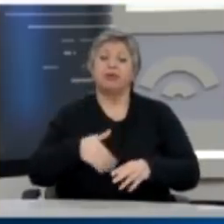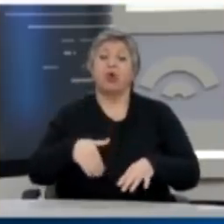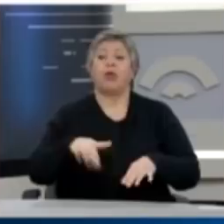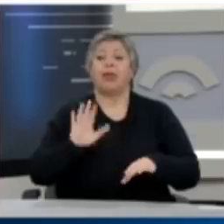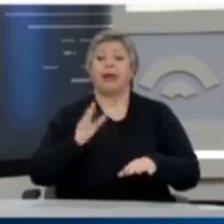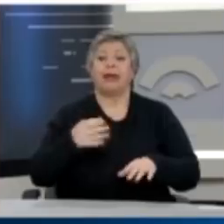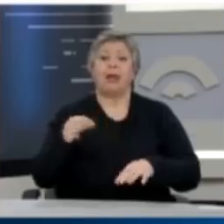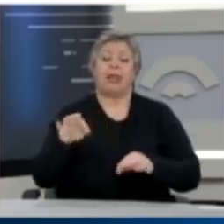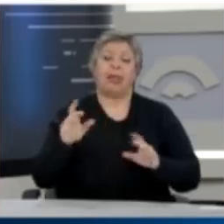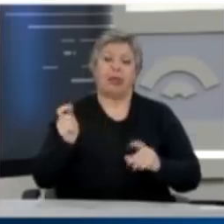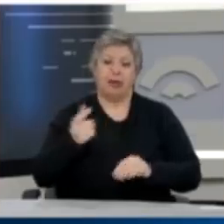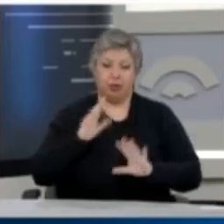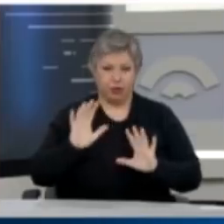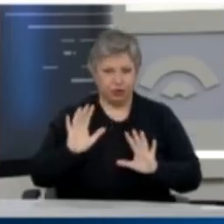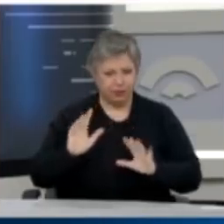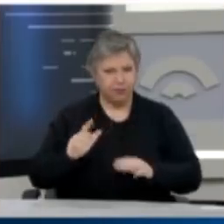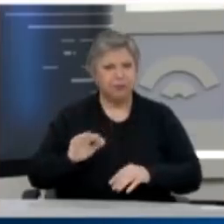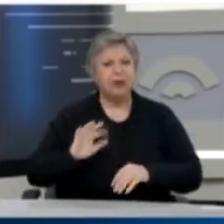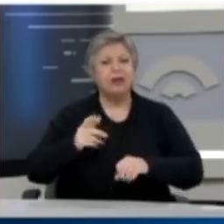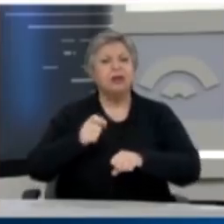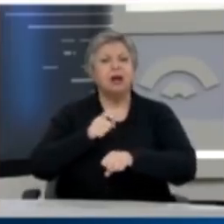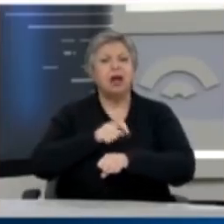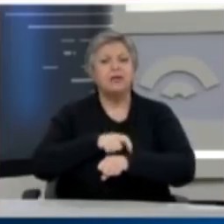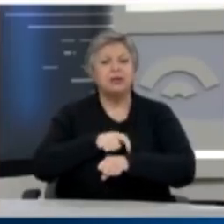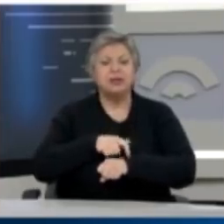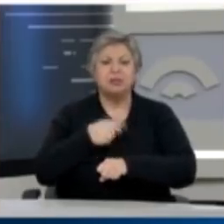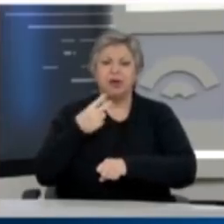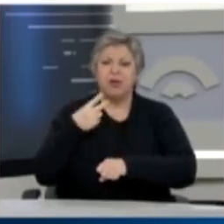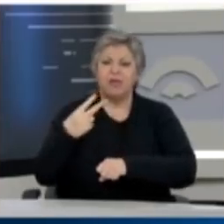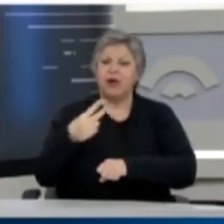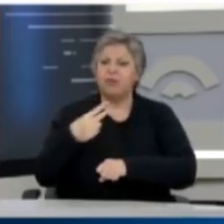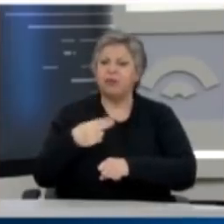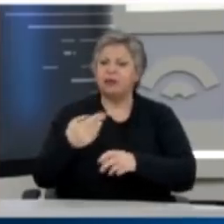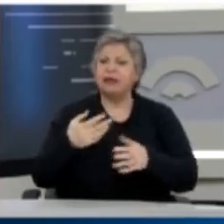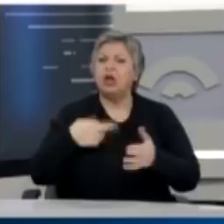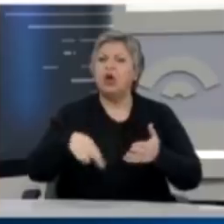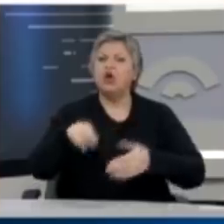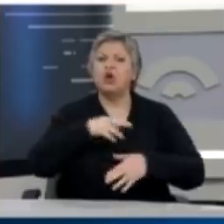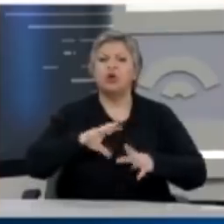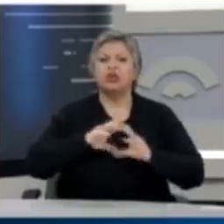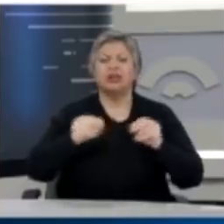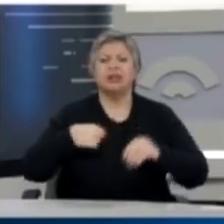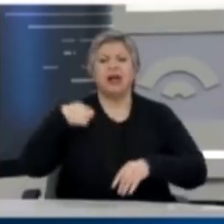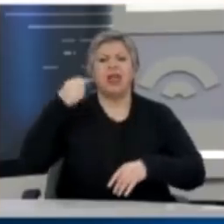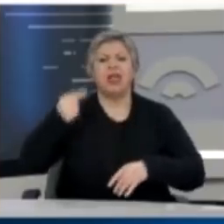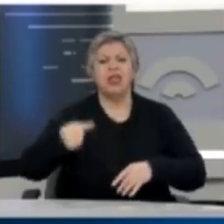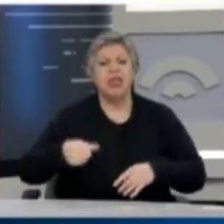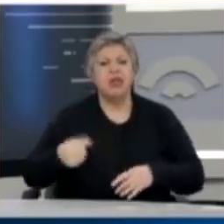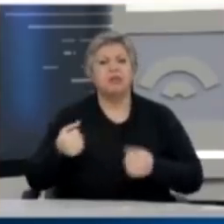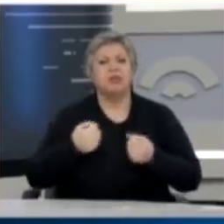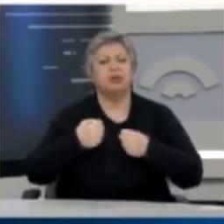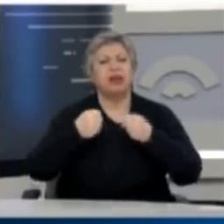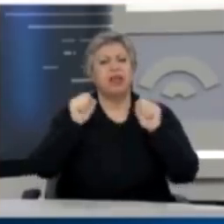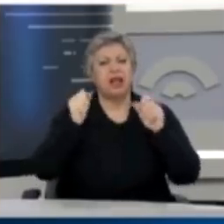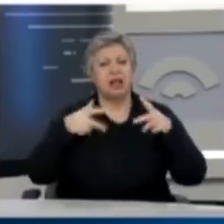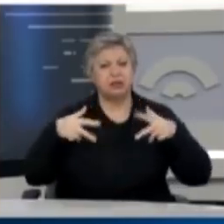σημασία. Σε μια εποχή όπου όλο και περισσότερο ενισχύεται ο ρόλος της τοπικής αυτοδιοίκησης ως μηχανισμό του κράτους